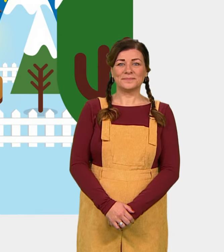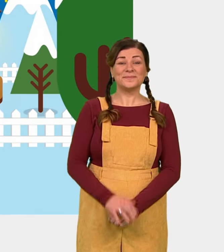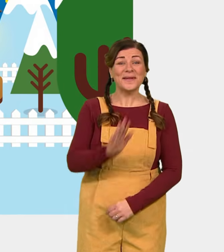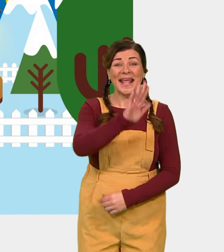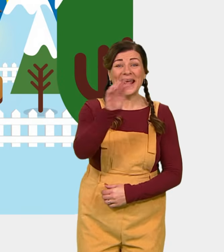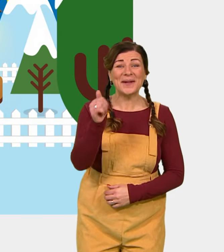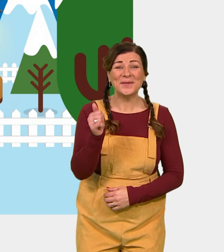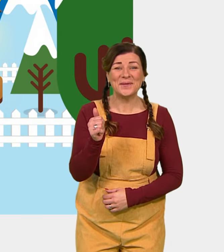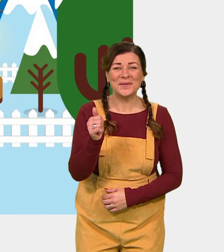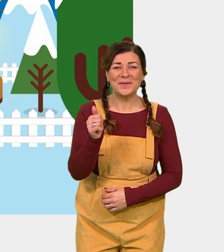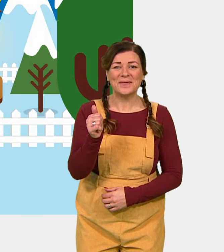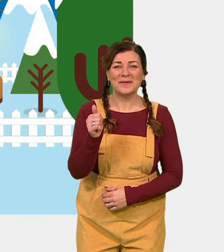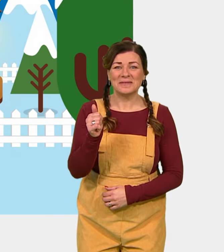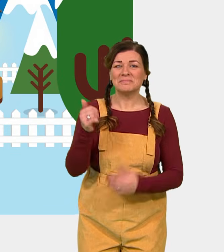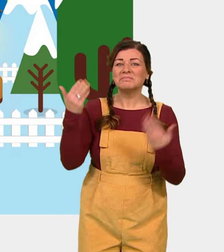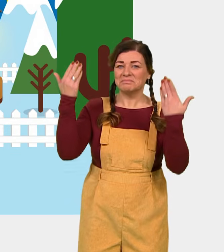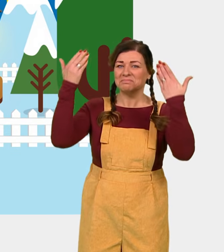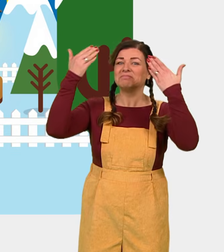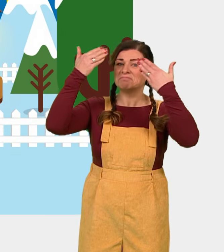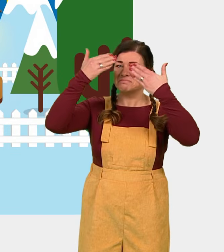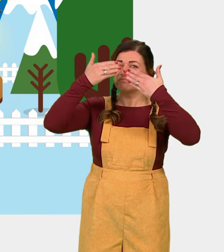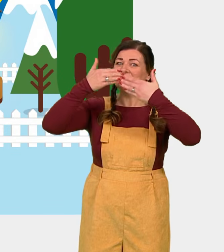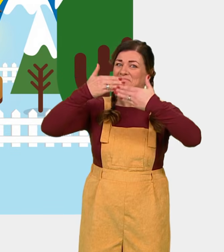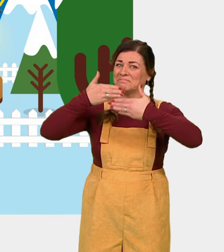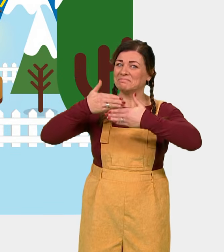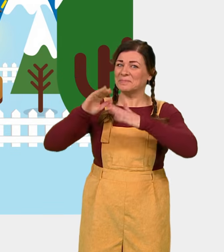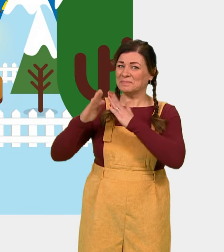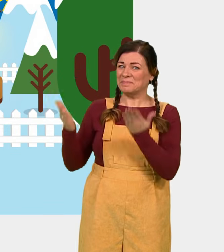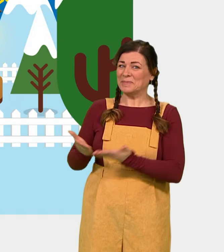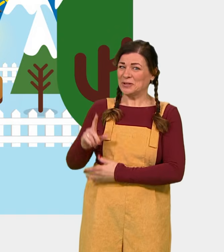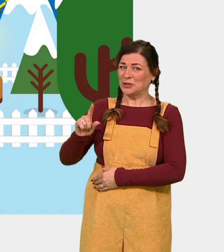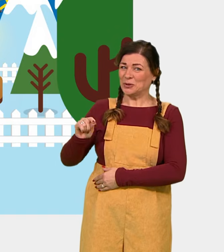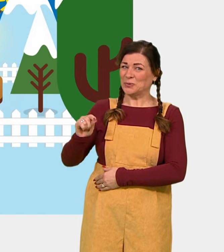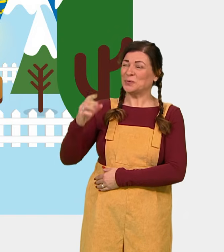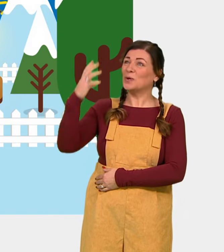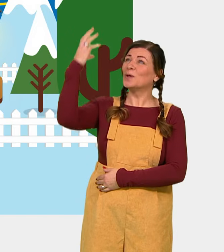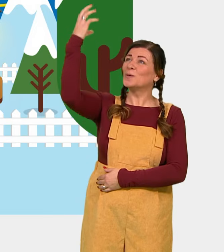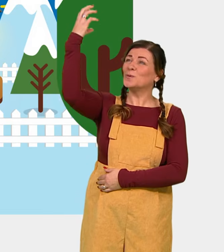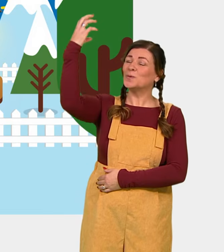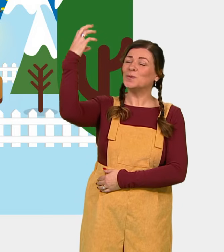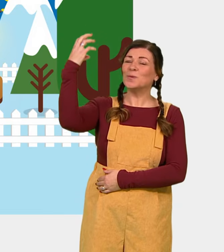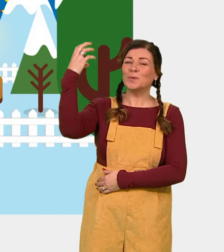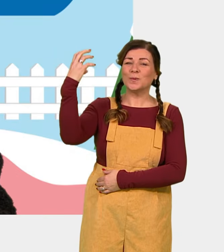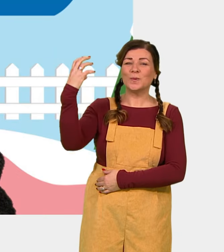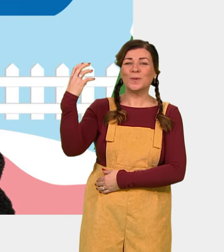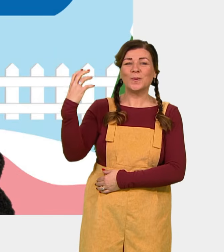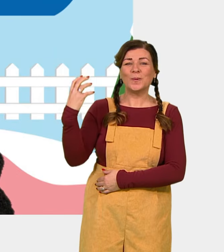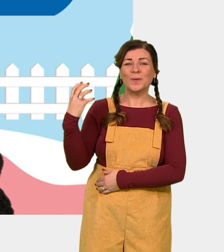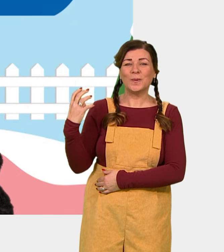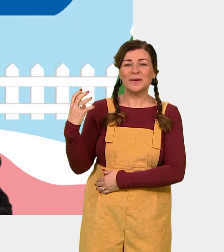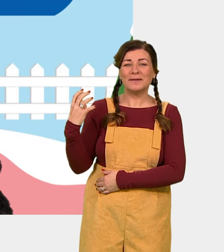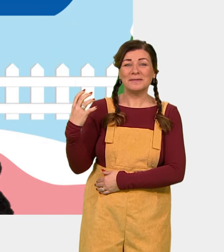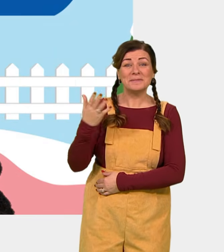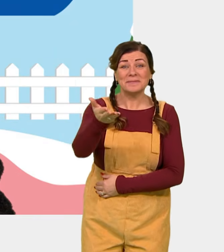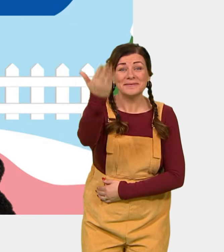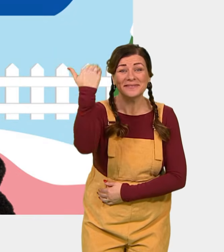Helo bawb, mae'n dechrau nosi ym myd cyw. Mae'r haul yn suddo i'w wely.